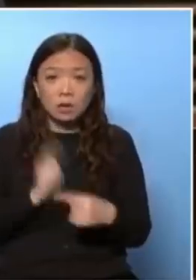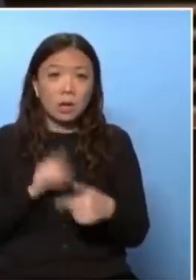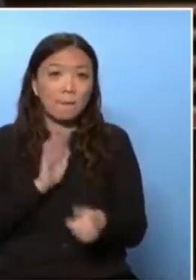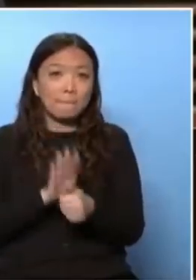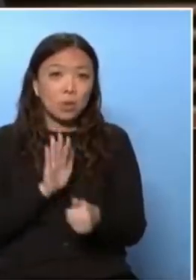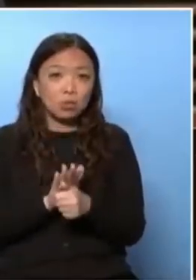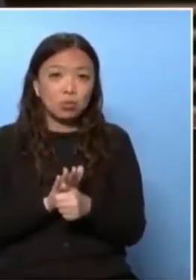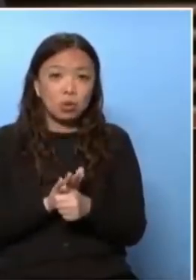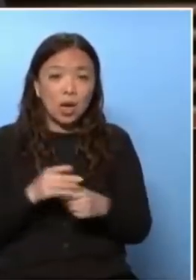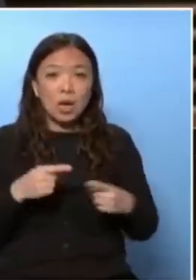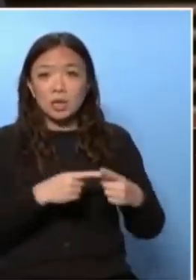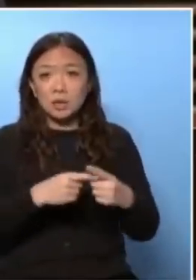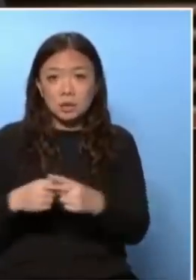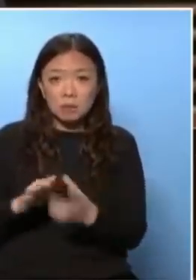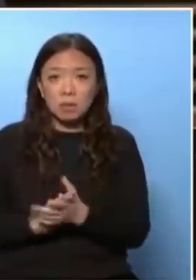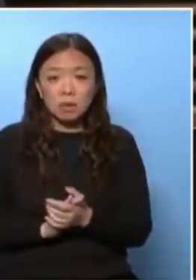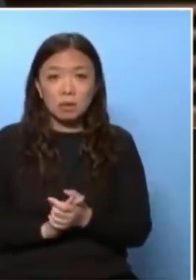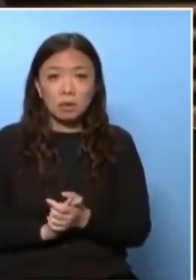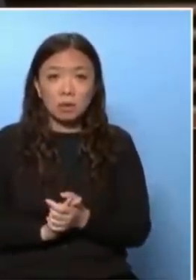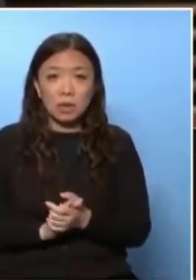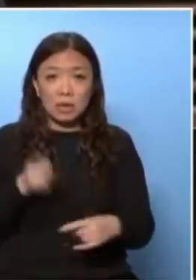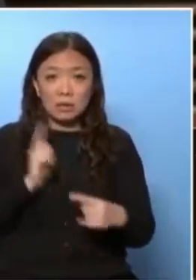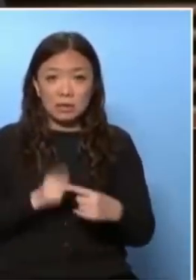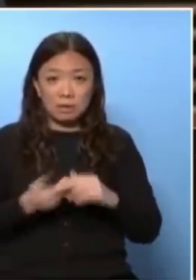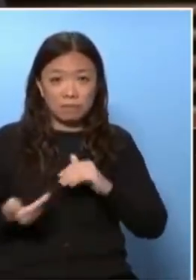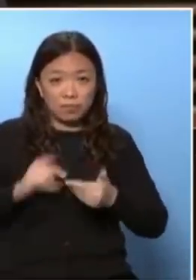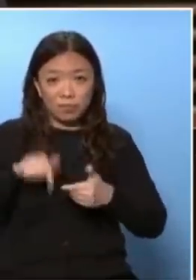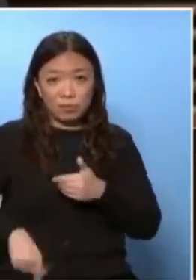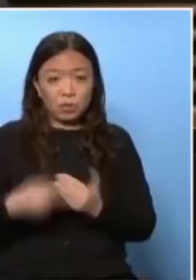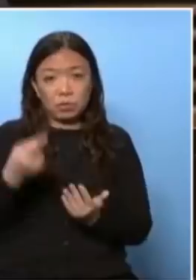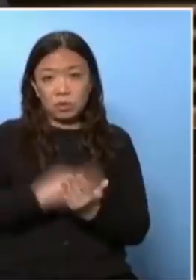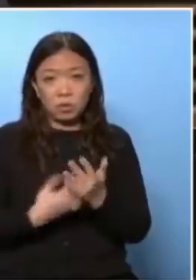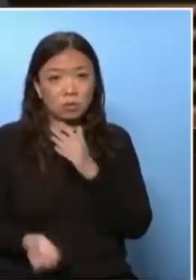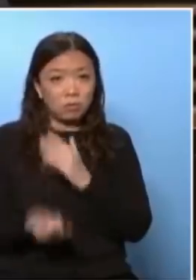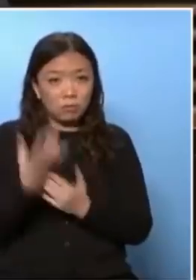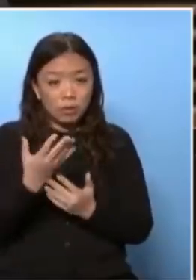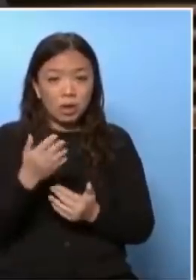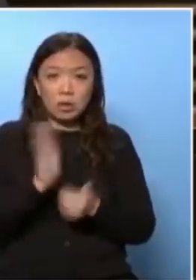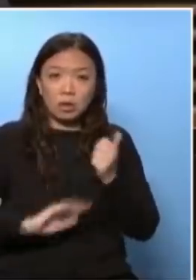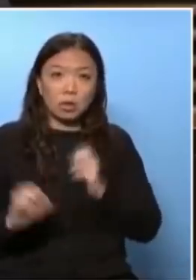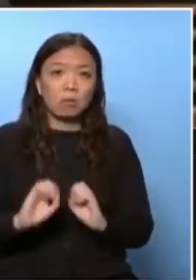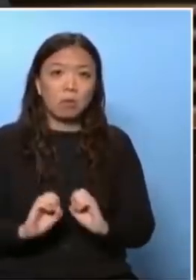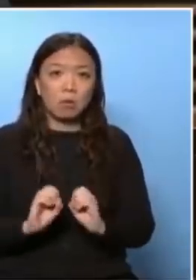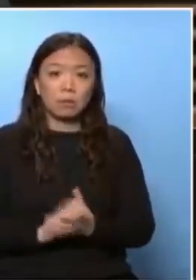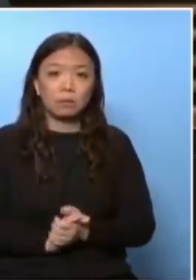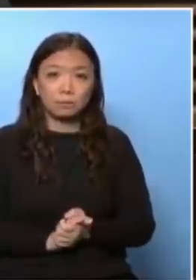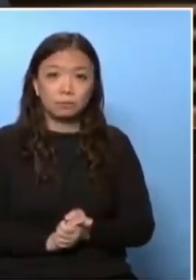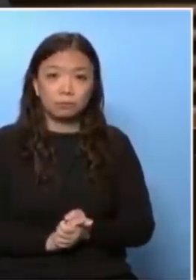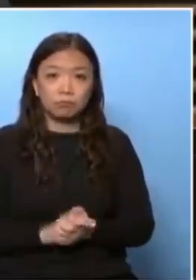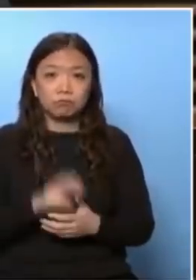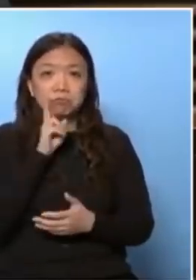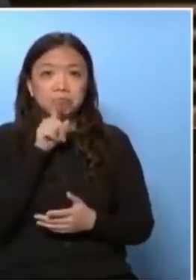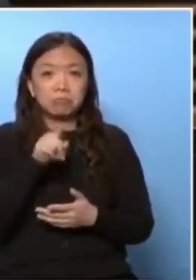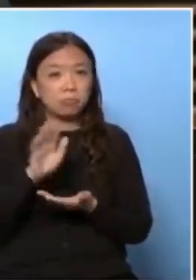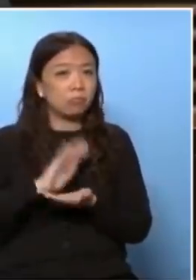而當中絕對沒有任何扭曲本條例原則的一些影響。所以如果將這個